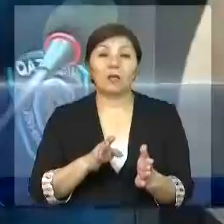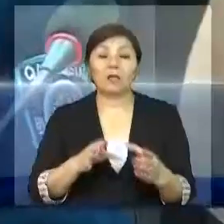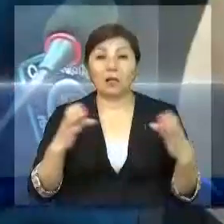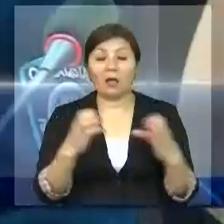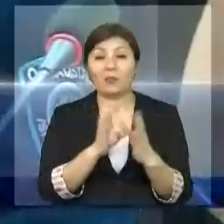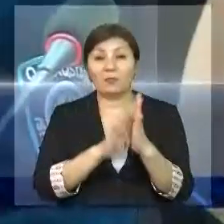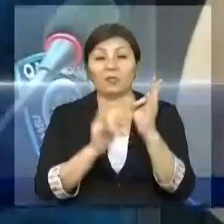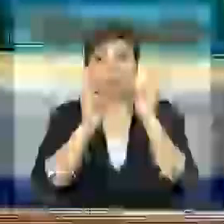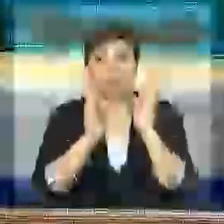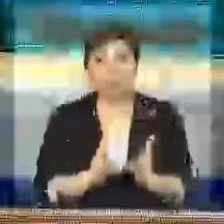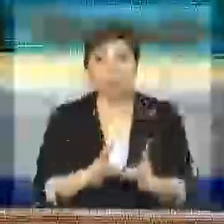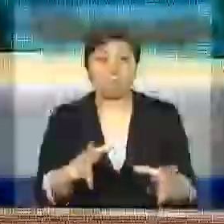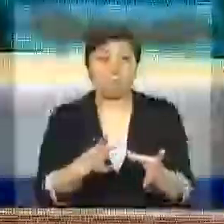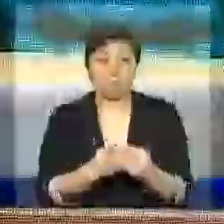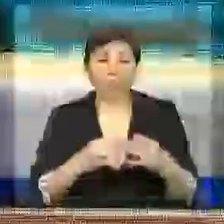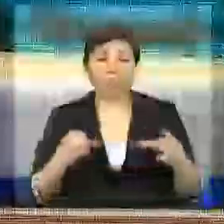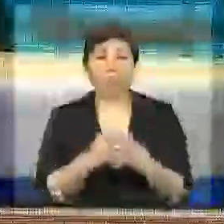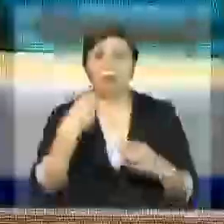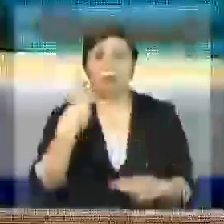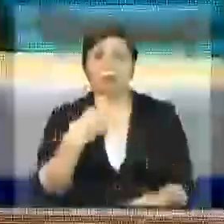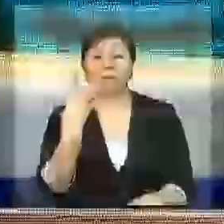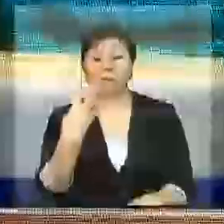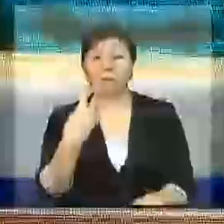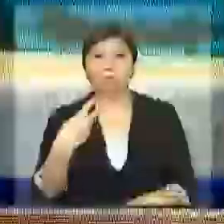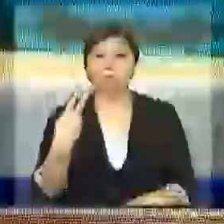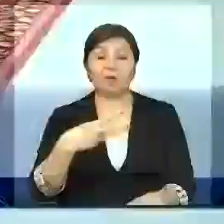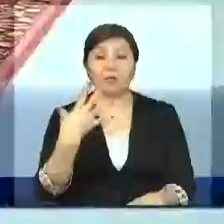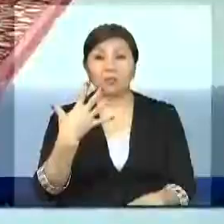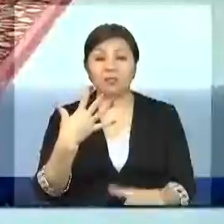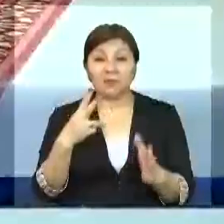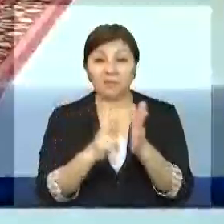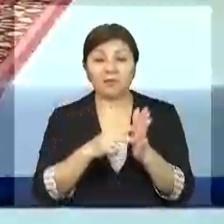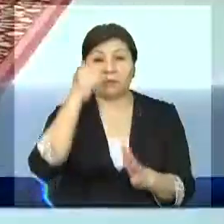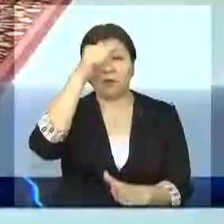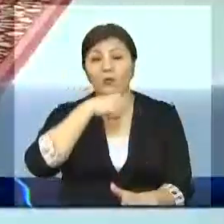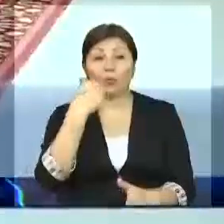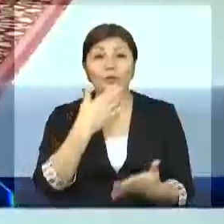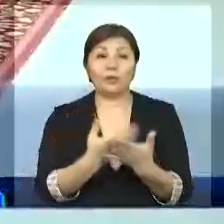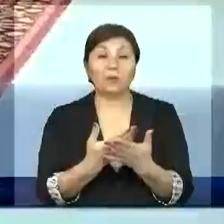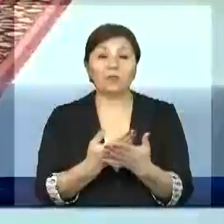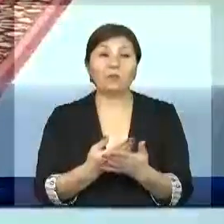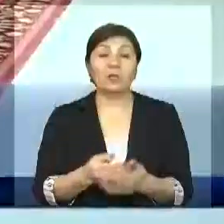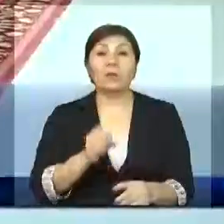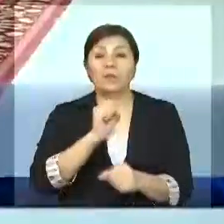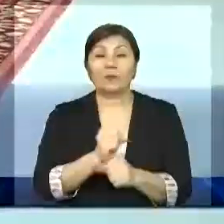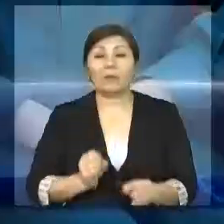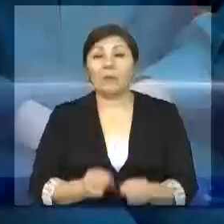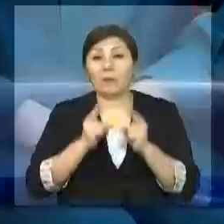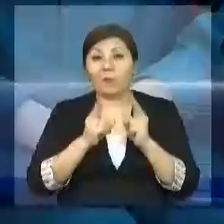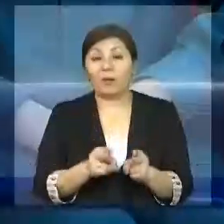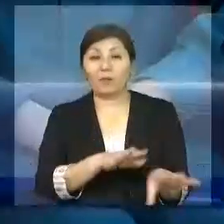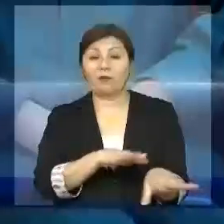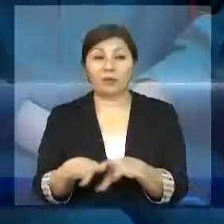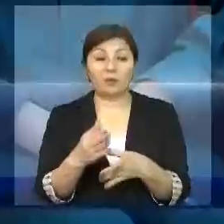безопасности в партнёрстве с обществом на 2024 2028 годы в сфере профилактики правонарушений основным аспектом